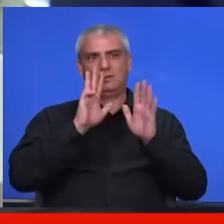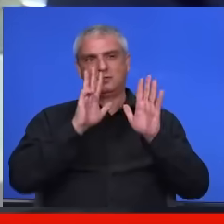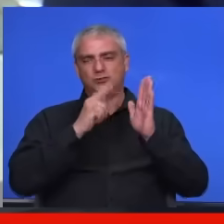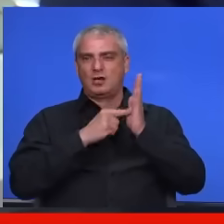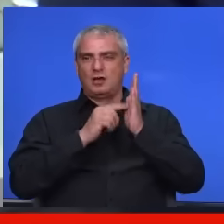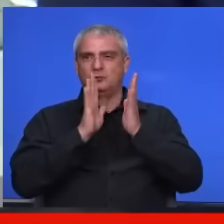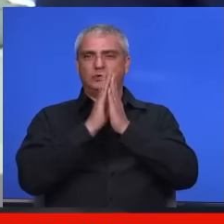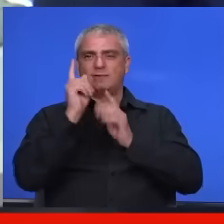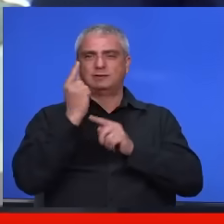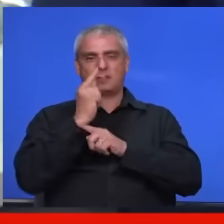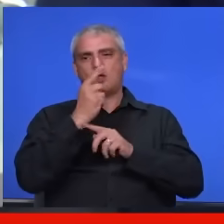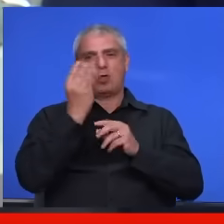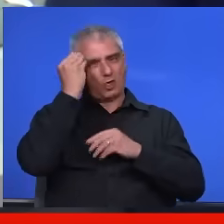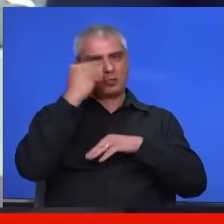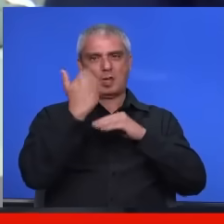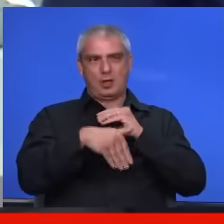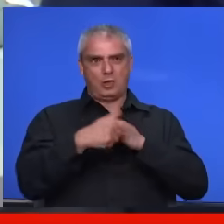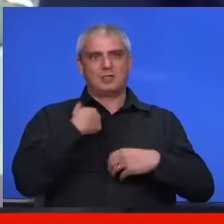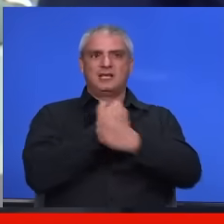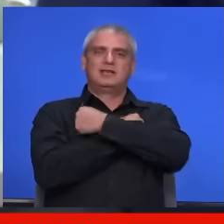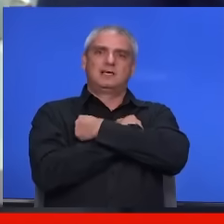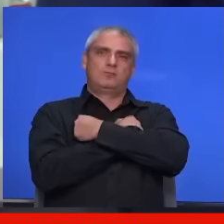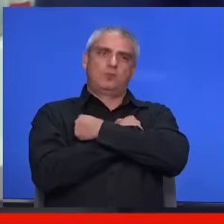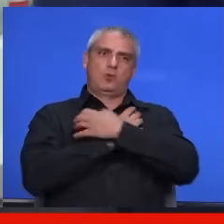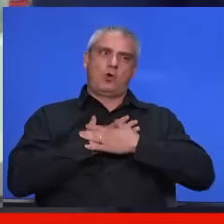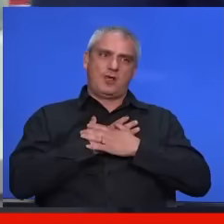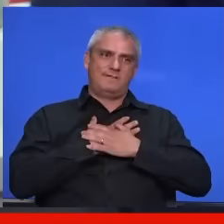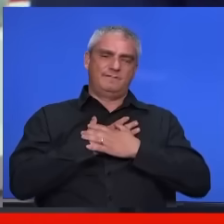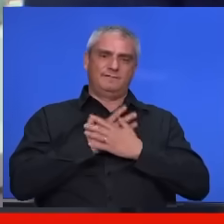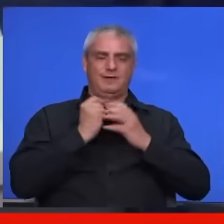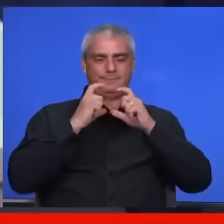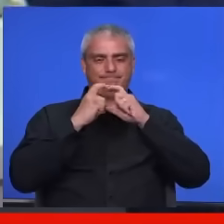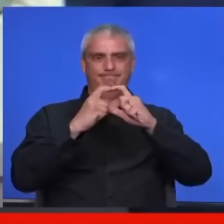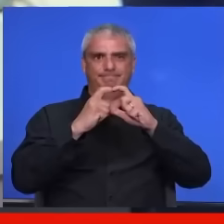9:17, זה ההודעה האחרונה שקיבלנו ממנה, חיבוק אוהב, עם מדבקה.